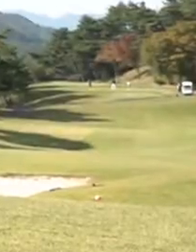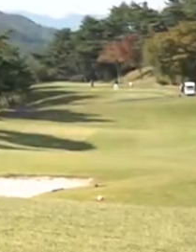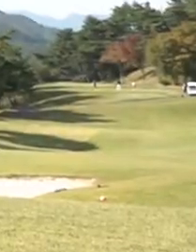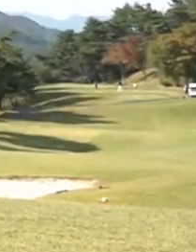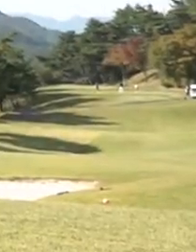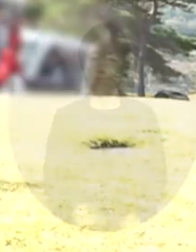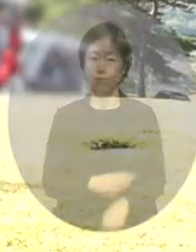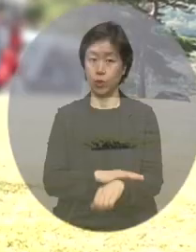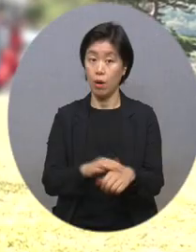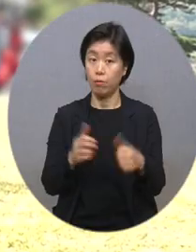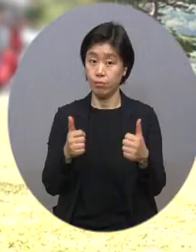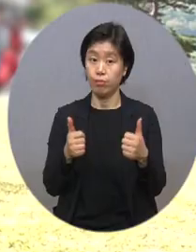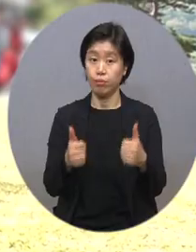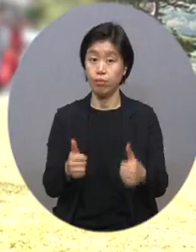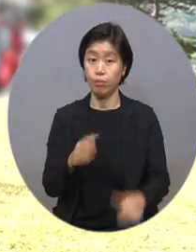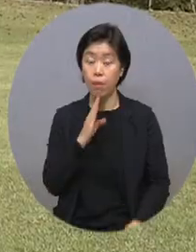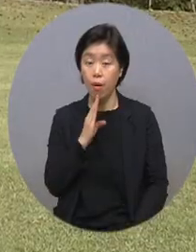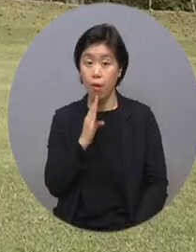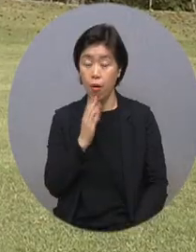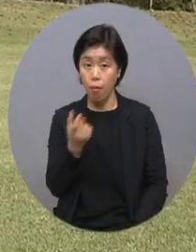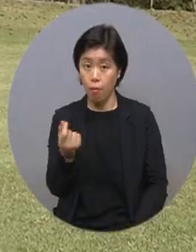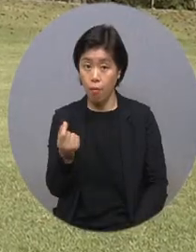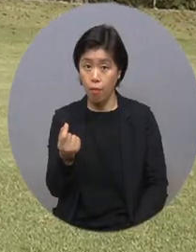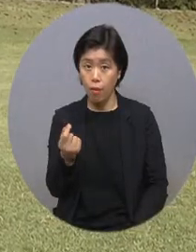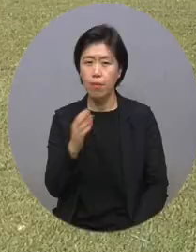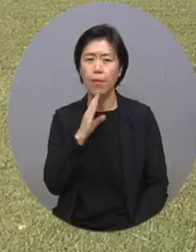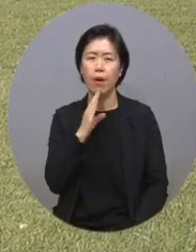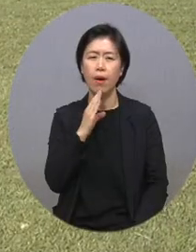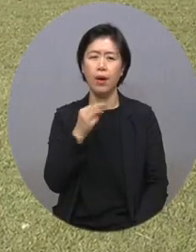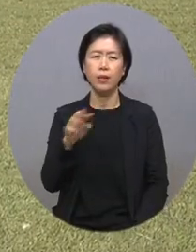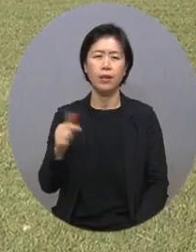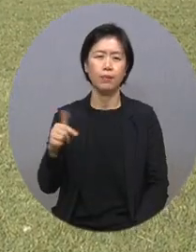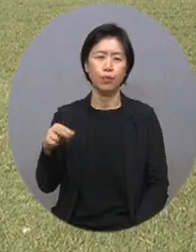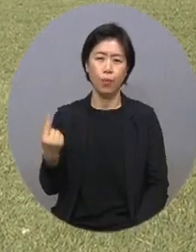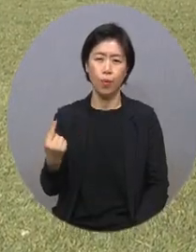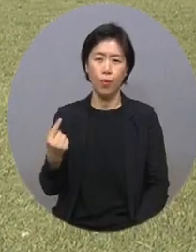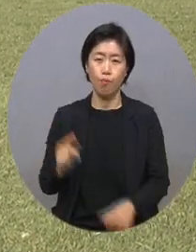굿샷. 좋다. 굿샷 좋다. 어우 좋다. 올라. 저렇게 탄도가 나야 된다고.